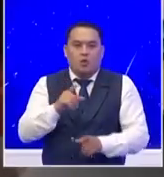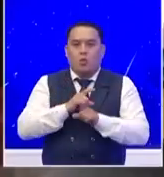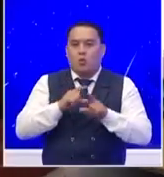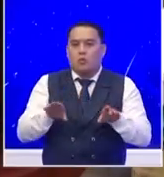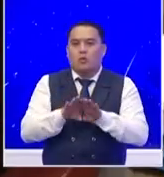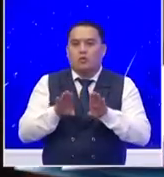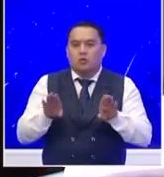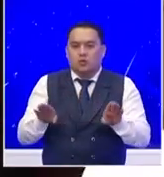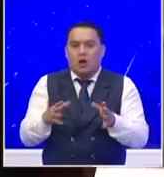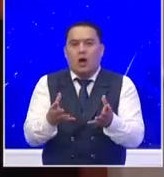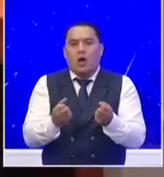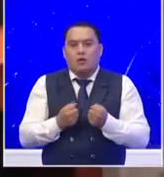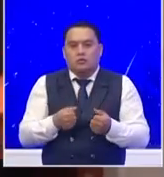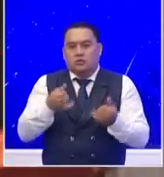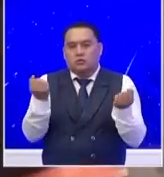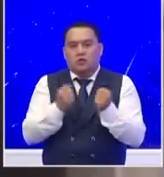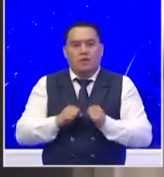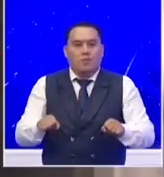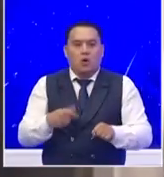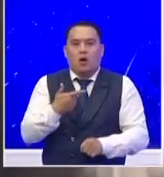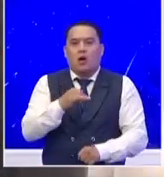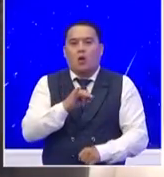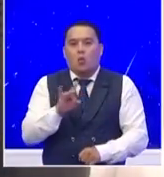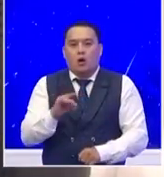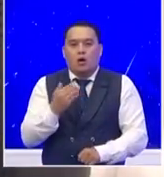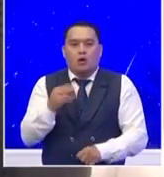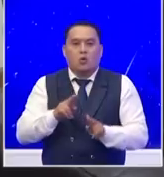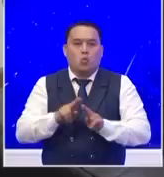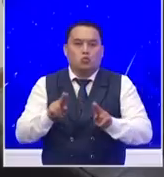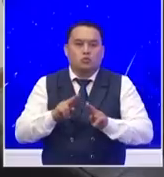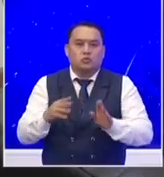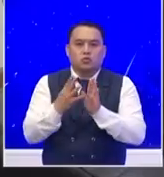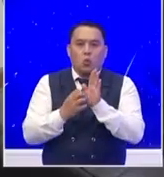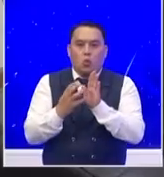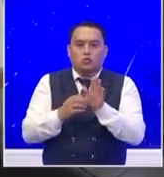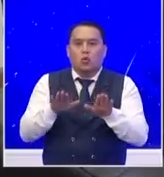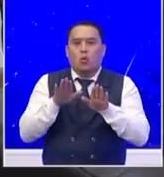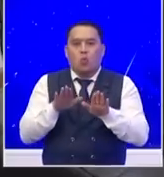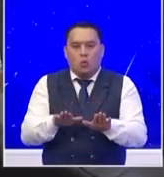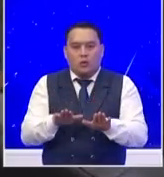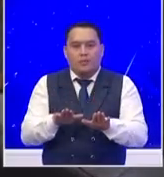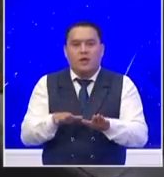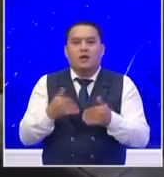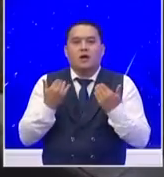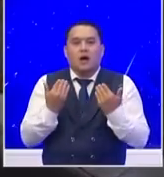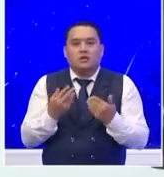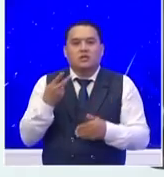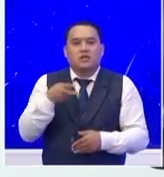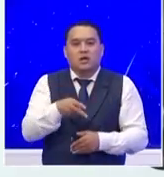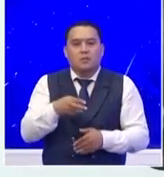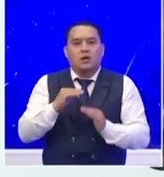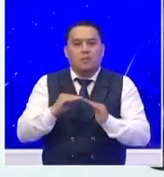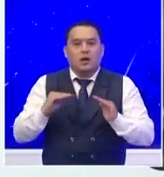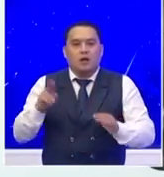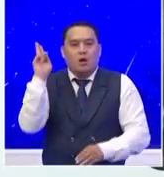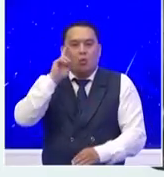мұндай лекті қабылдауға қауқарсыз. Мәселен, Гауқар Шалабаева ұстаздық ететін мектеп 900 орындық. Қазірдің өзінде 2000-ға